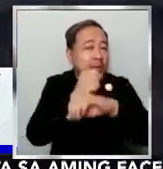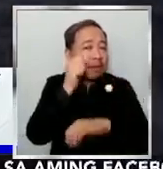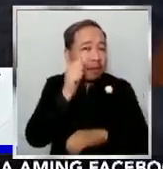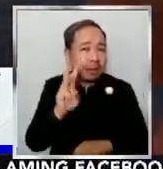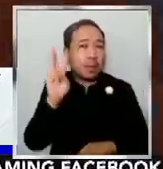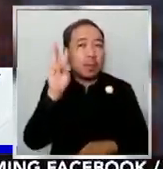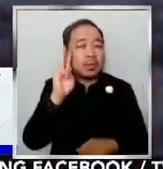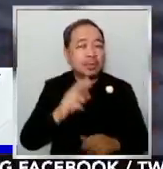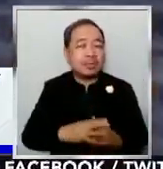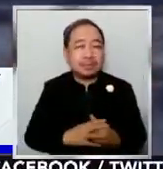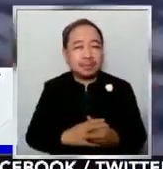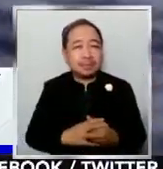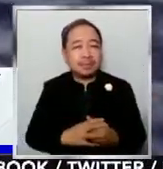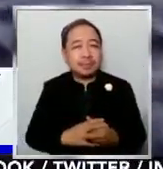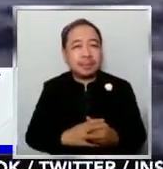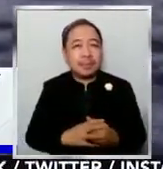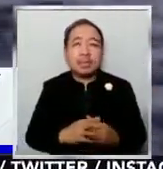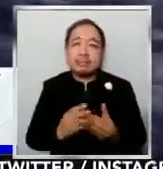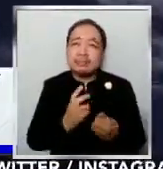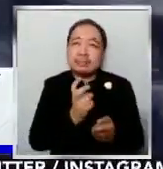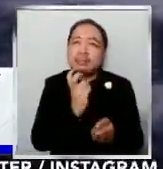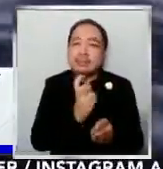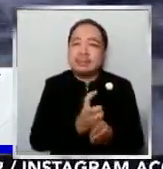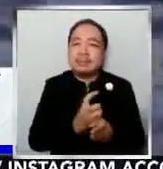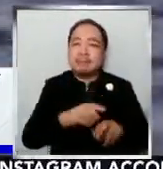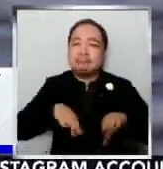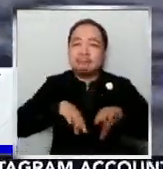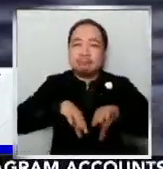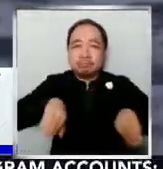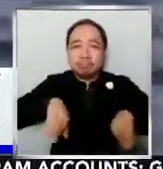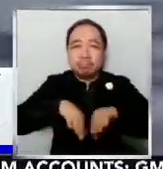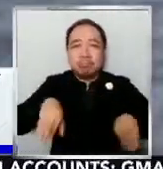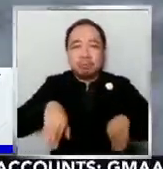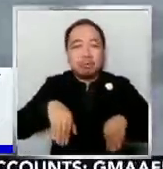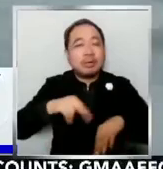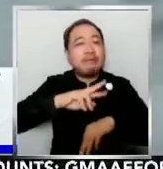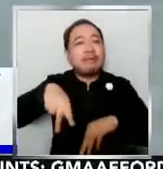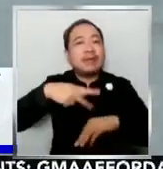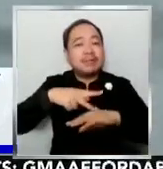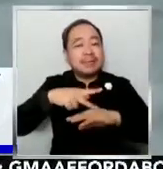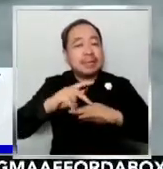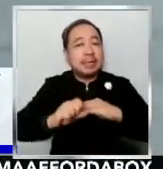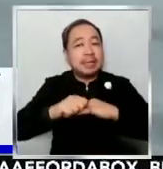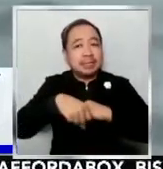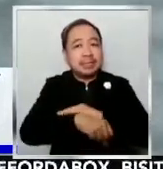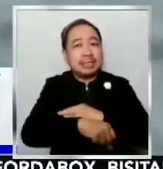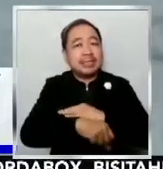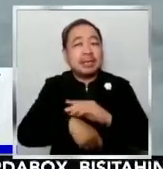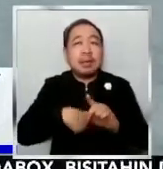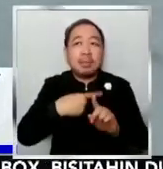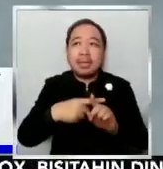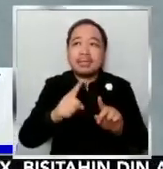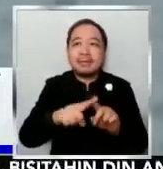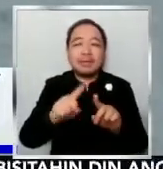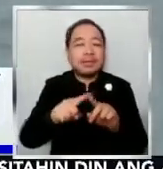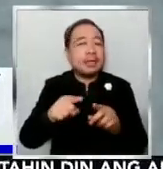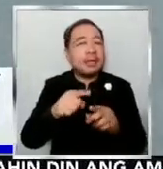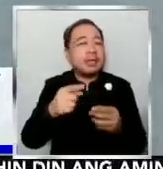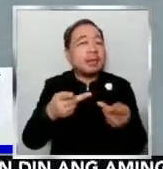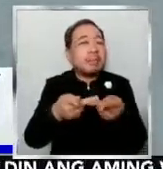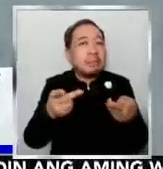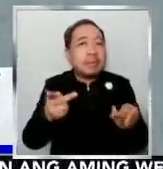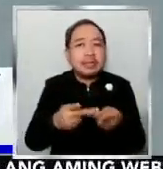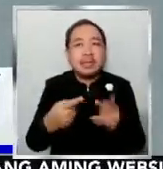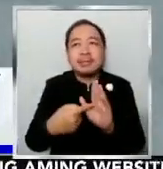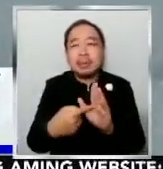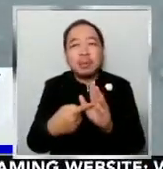Hindi madali ang paglangoy sa mga karagatan ng Pilipinas at ibang kilalang lugar sa mundo gaya ng Alcatraz sa Amerika at ang English Channel.